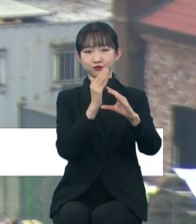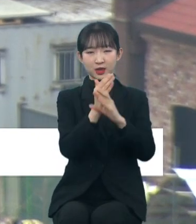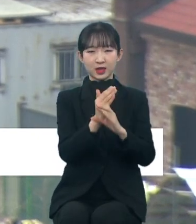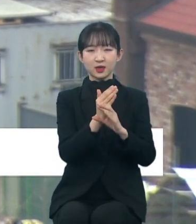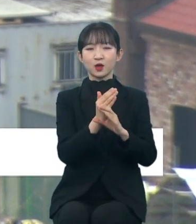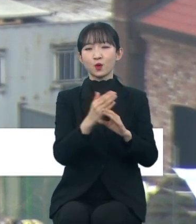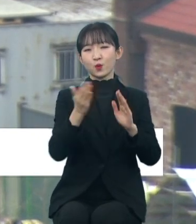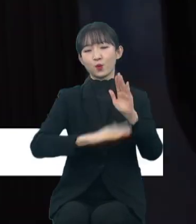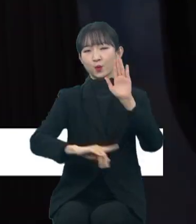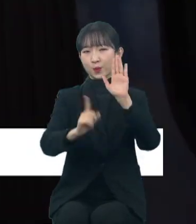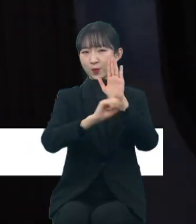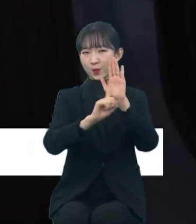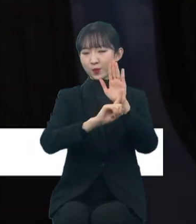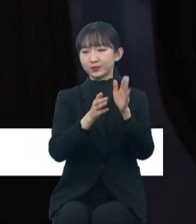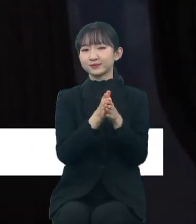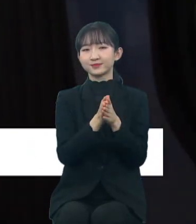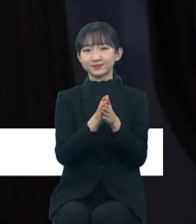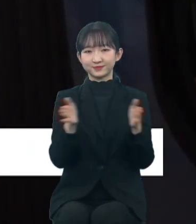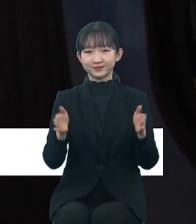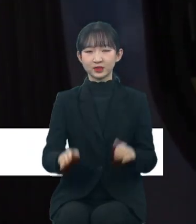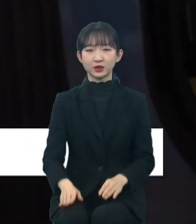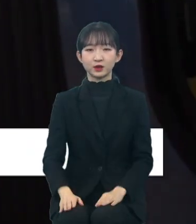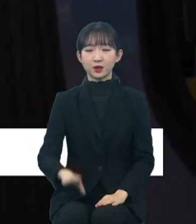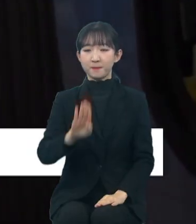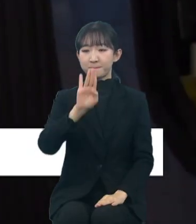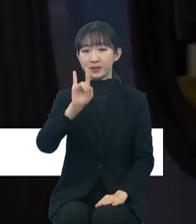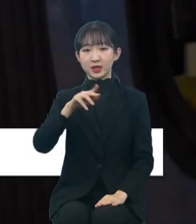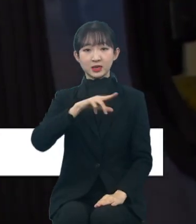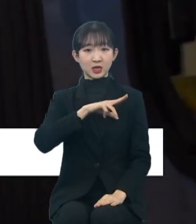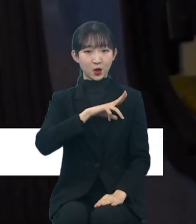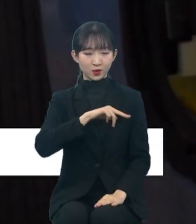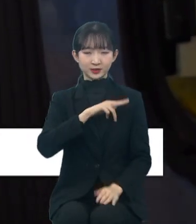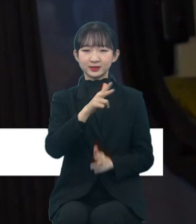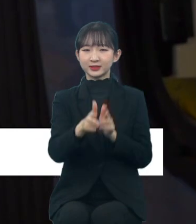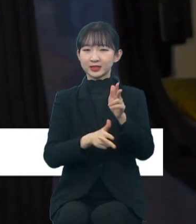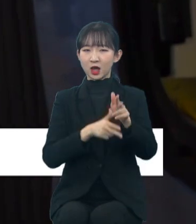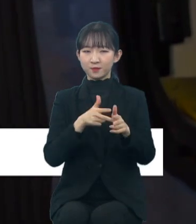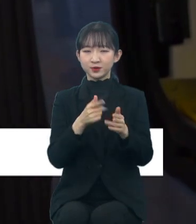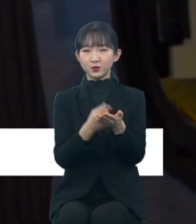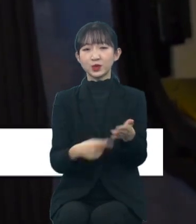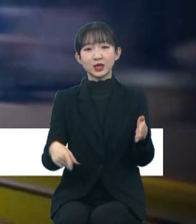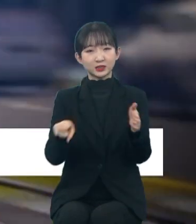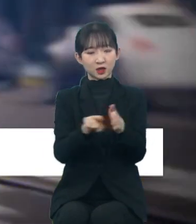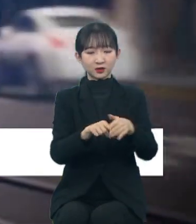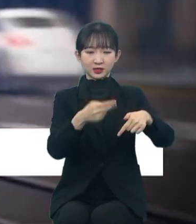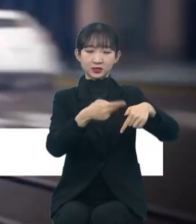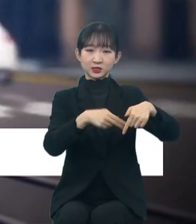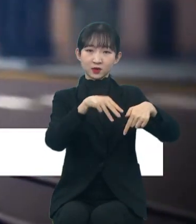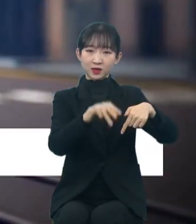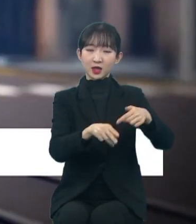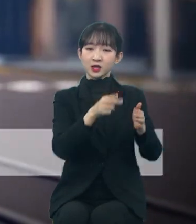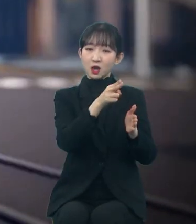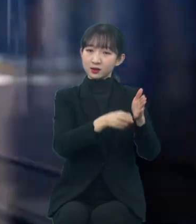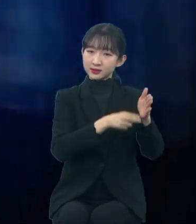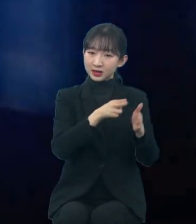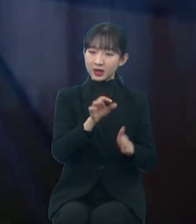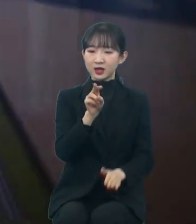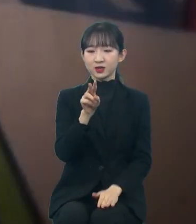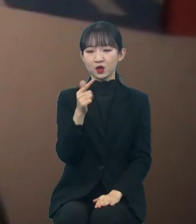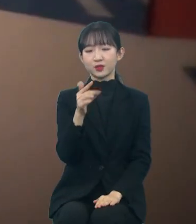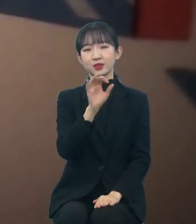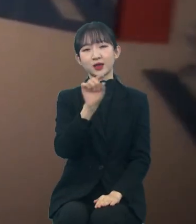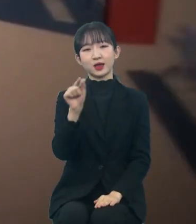실시할 예정입니다. 대준영 국회의원은 사업성 확보를 위해 인천역 고속열차와 연안부두 트램 연결 등이